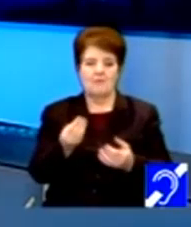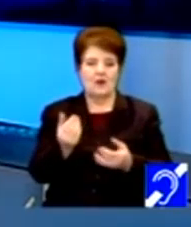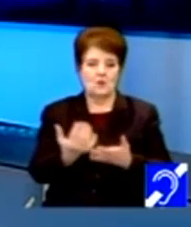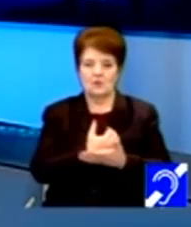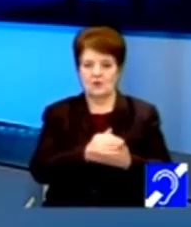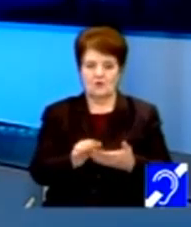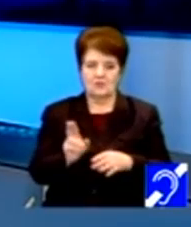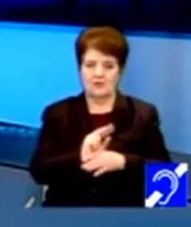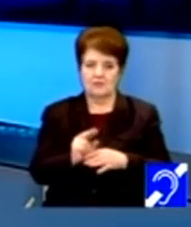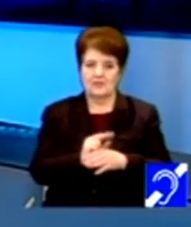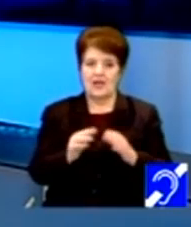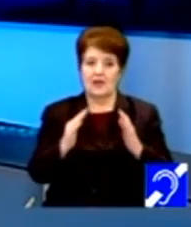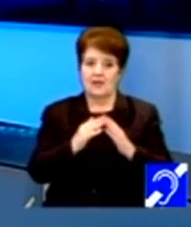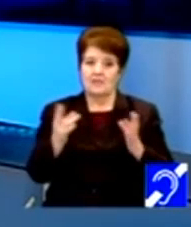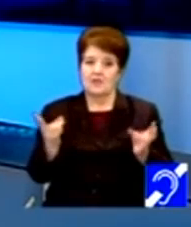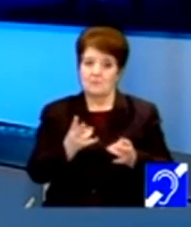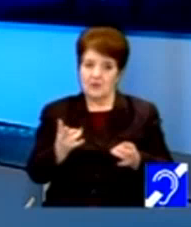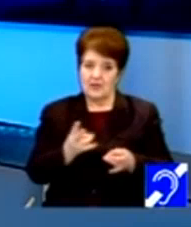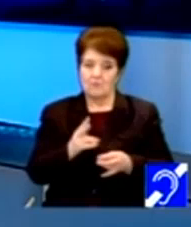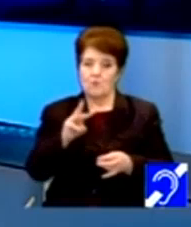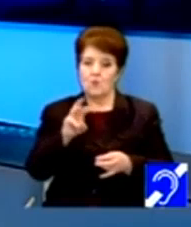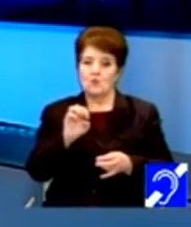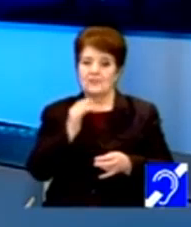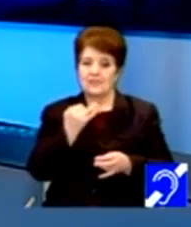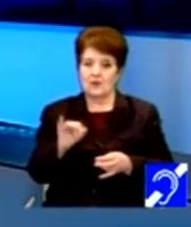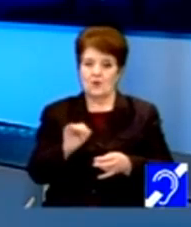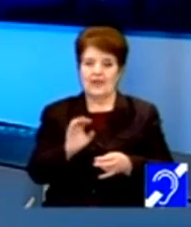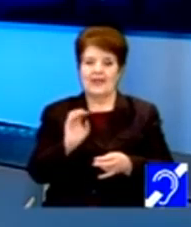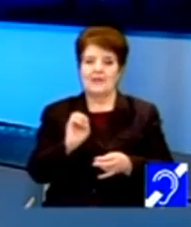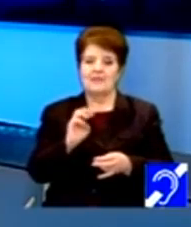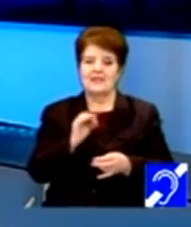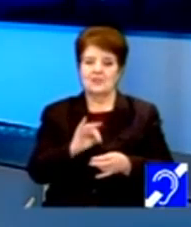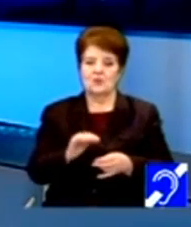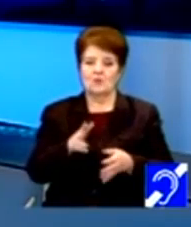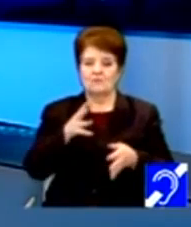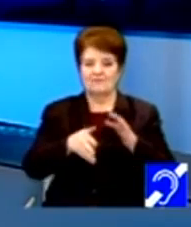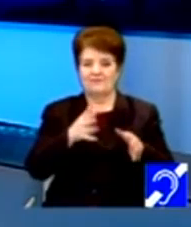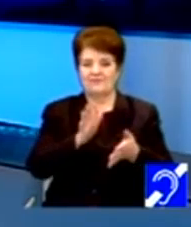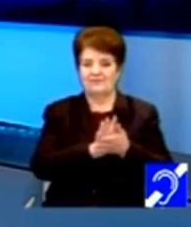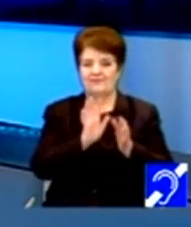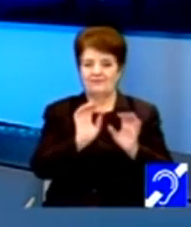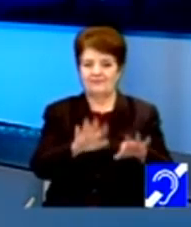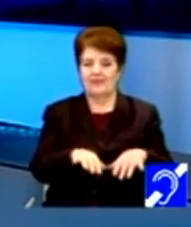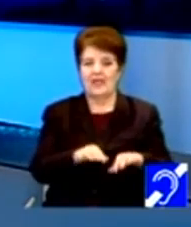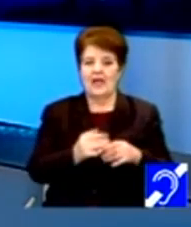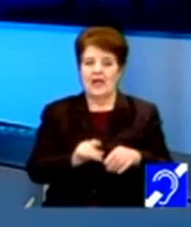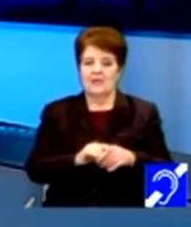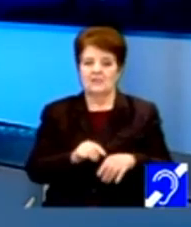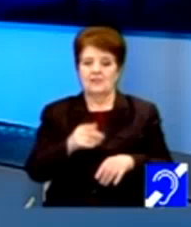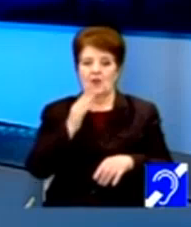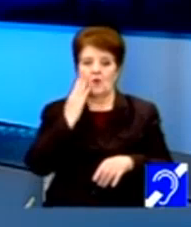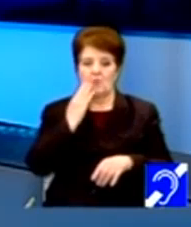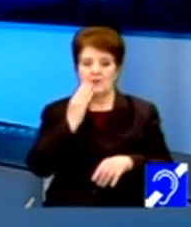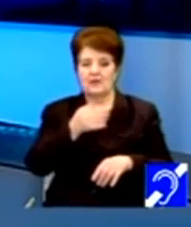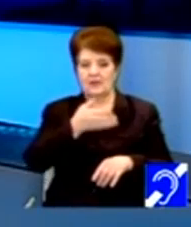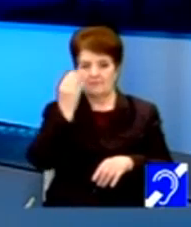reparații. Clădirea ce trebuia să fie Muzeul Eminescu stă de 20 de ani în paragină. Românii din Cernăuți spun că asistă neputincioși la